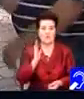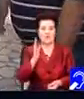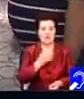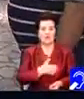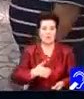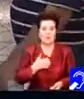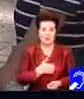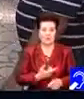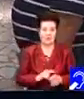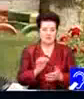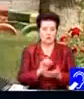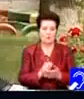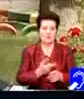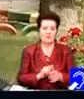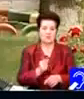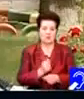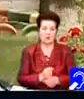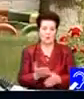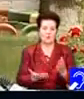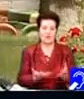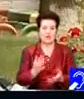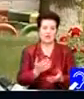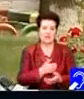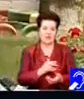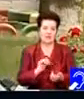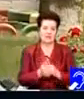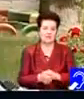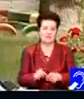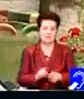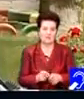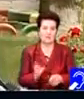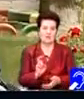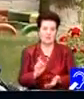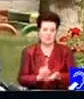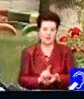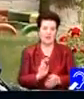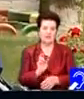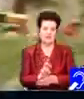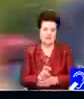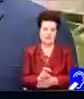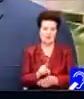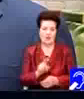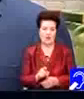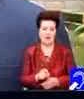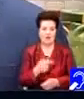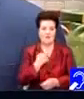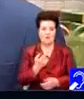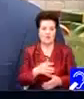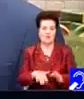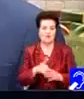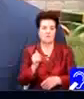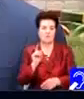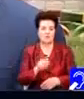primar care o să se ocupe de aceste lucruri. Dacă vrei să schimbi ceva, trebuie neapărat să ieși la vot. Este singura procedură democratică. Noi am votat